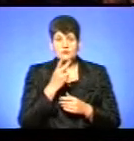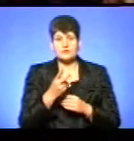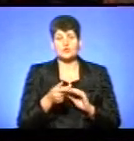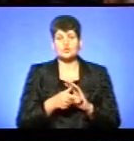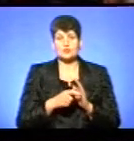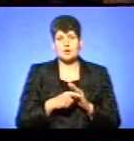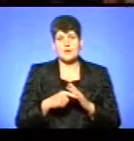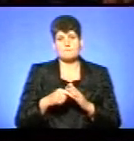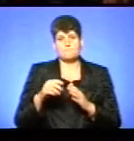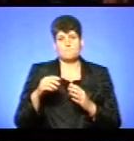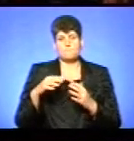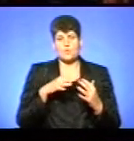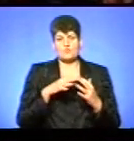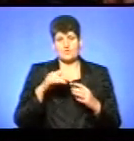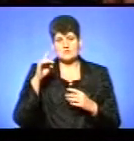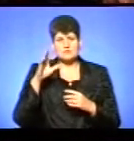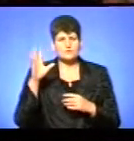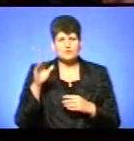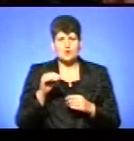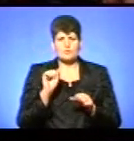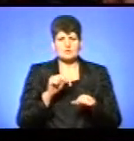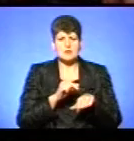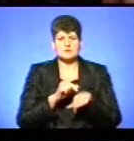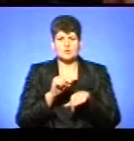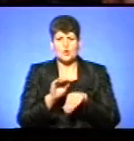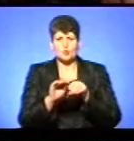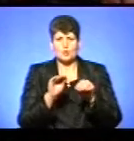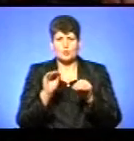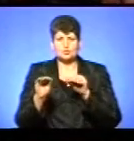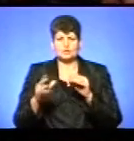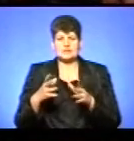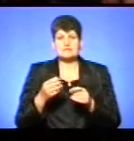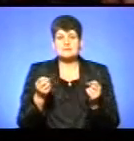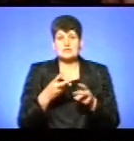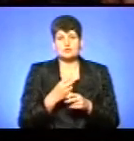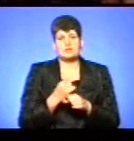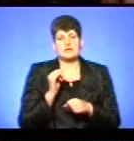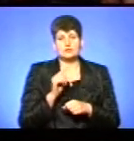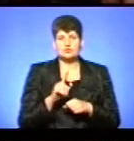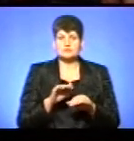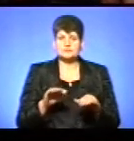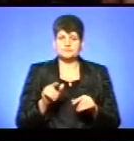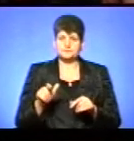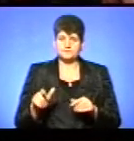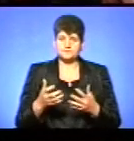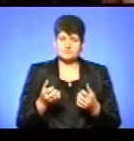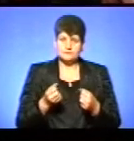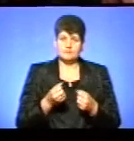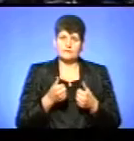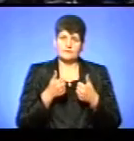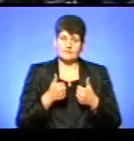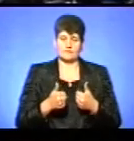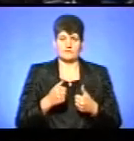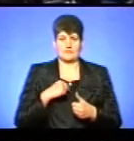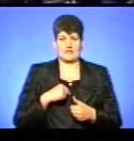бойової слави, там дуже цікаво, до всього можна доторкнутися. Тобто ми зробили цю студію спеціально для того, щоб діти і люди отримували позитивні